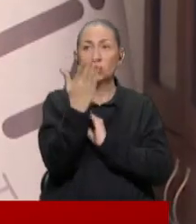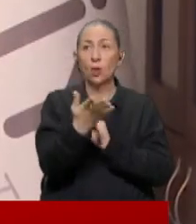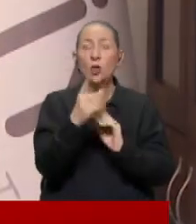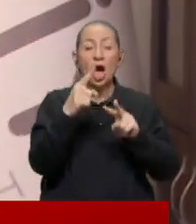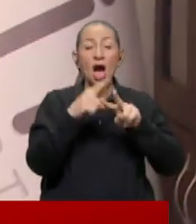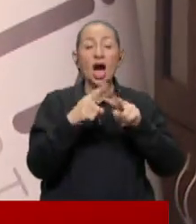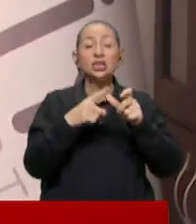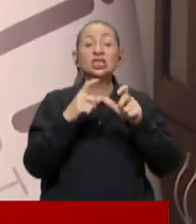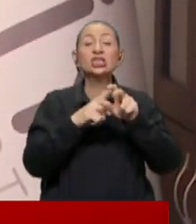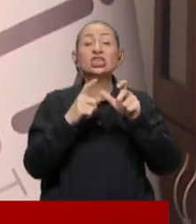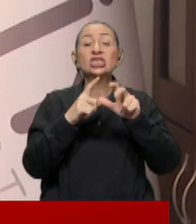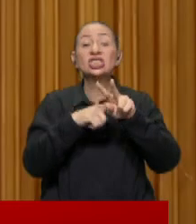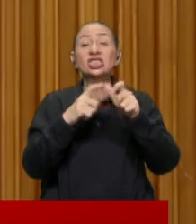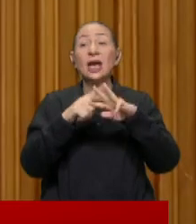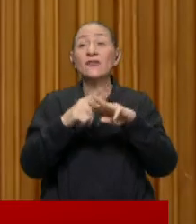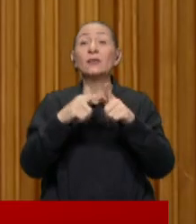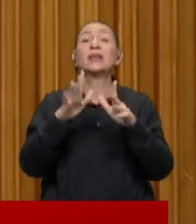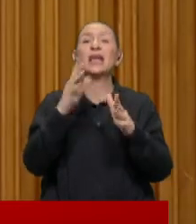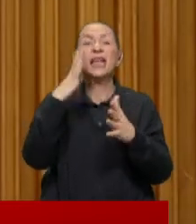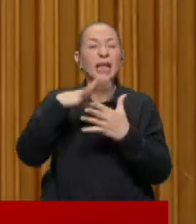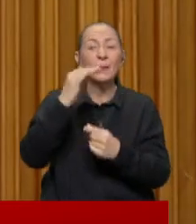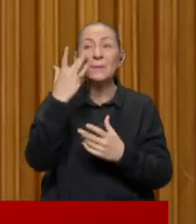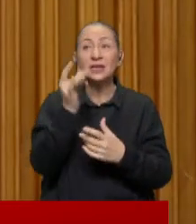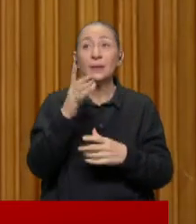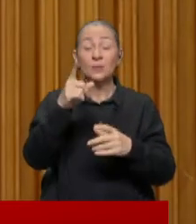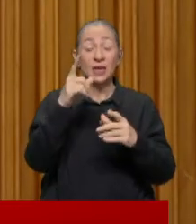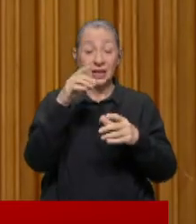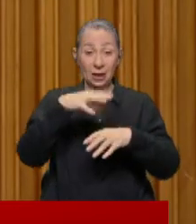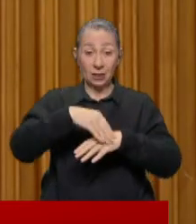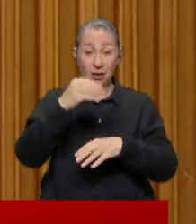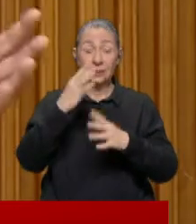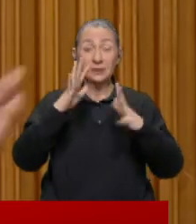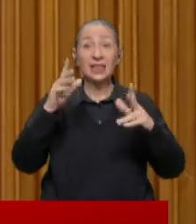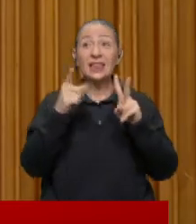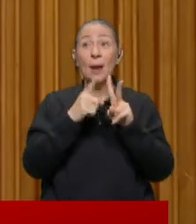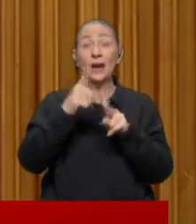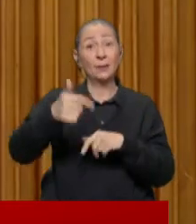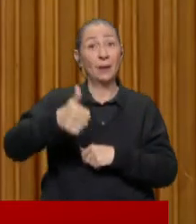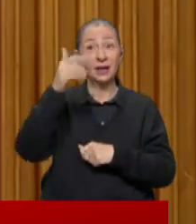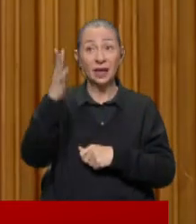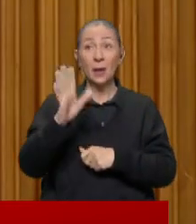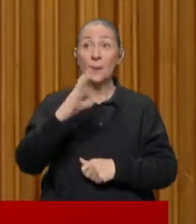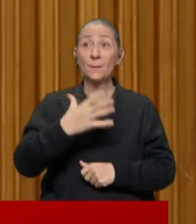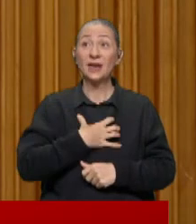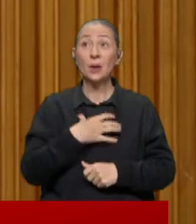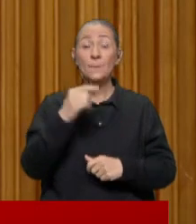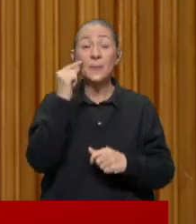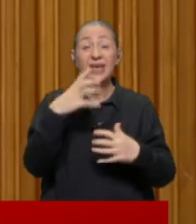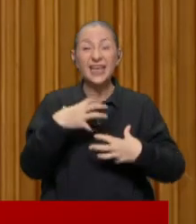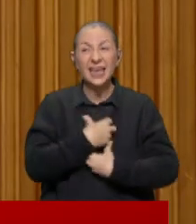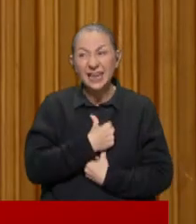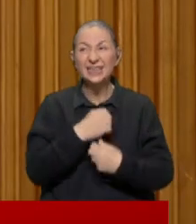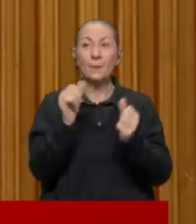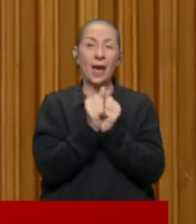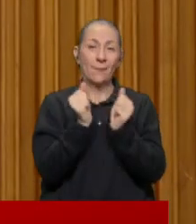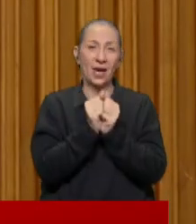Bunlar Ayşe Fatma değil. Bunların kimliği belirsin. Kabinenin ışıltılı şahsiyeti Nebati Bakan, patronu Bay Kriz'le